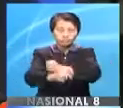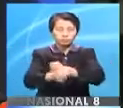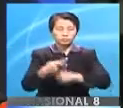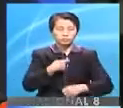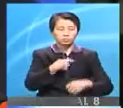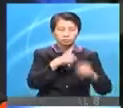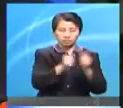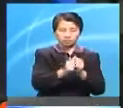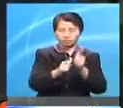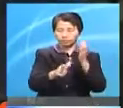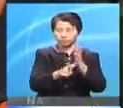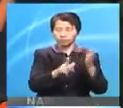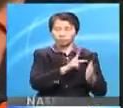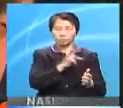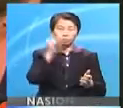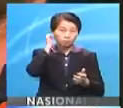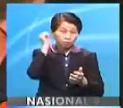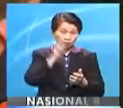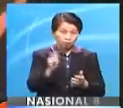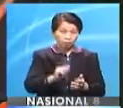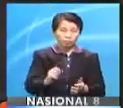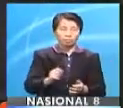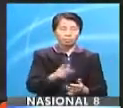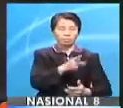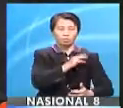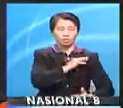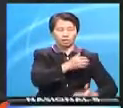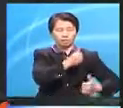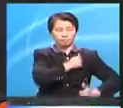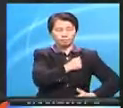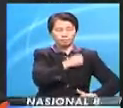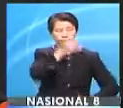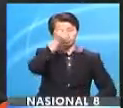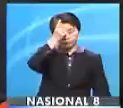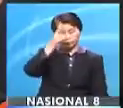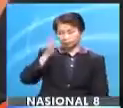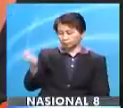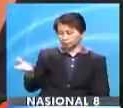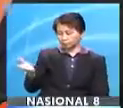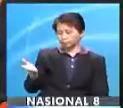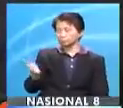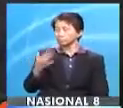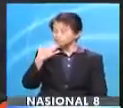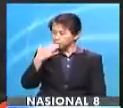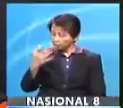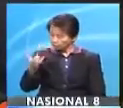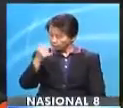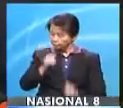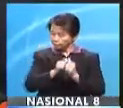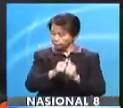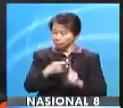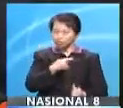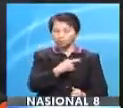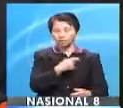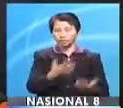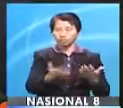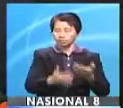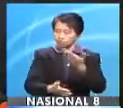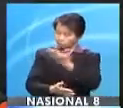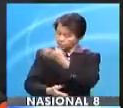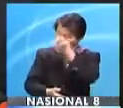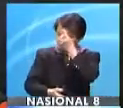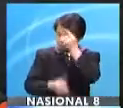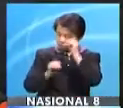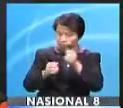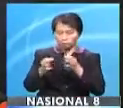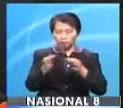dengan Timbalan Ketua Setiausaha Dasar Kementerian Pertahanan iaitu Datuk Surini Dato' Ahmad. Terima kasih Datuk kerana sudi bersama kami pada ini. Mungkin Datuk boleh menjelaskan